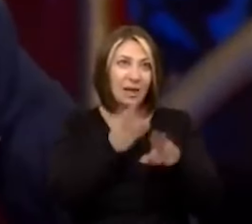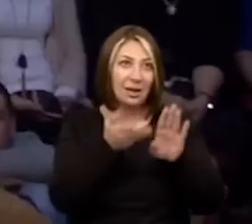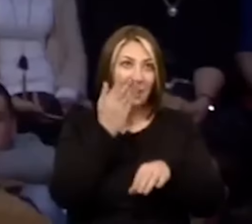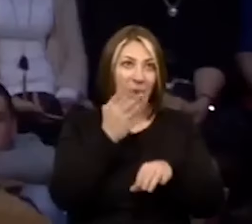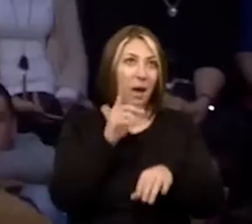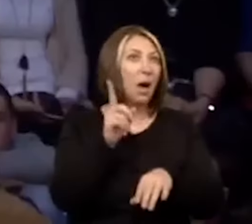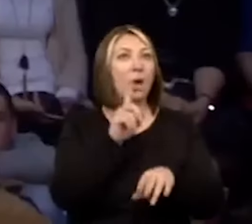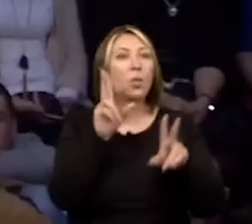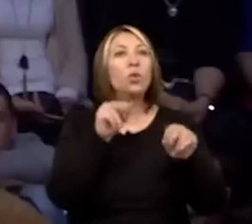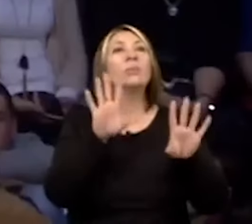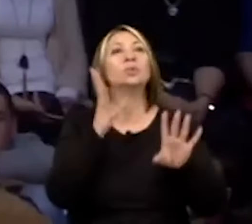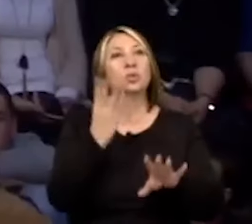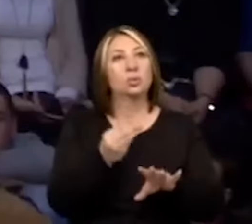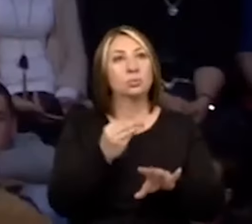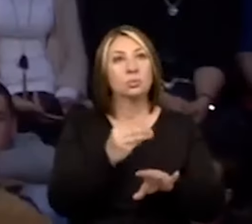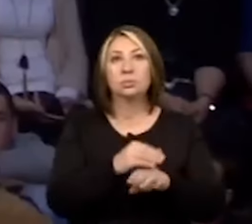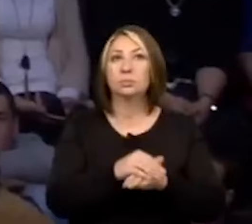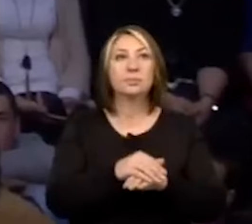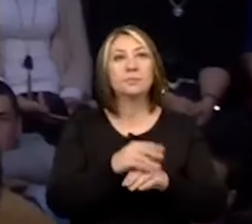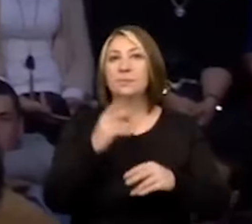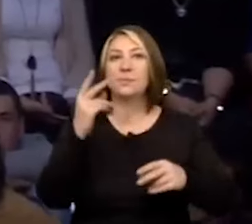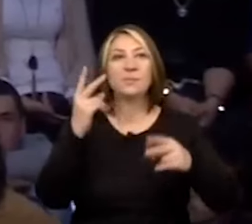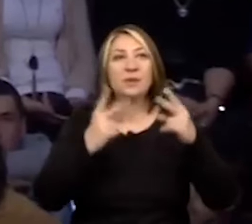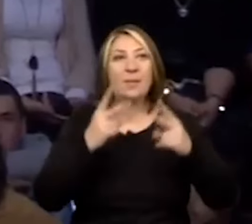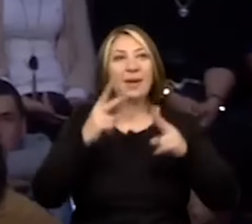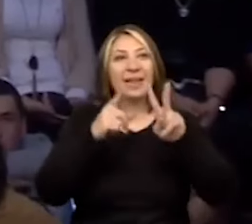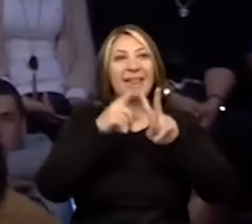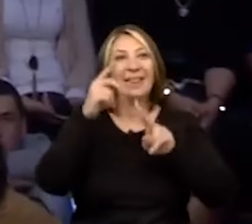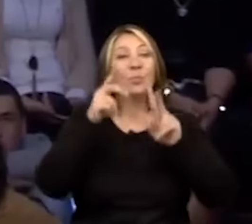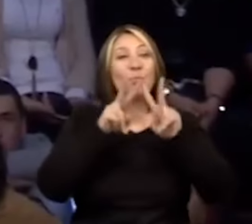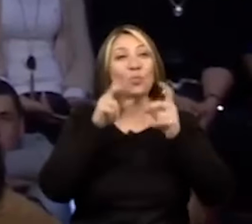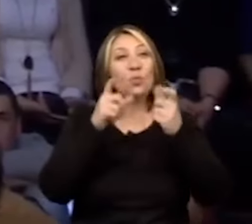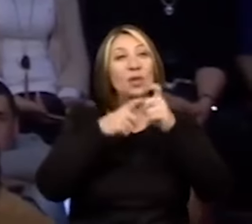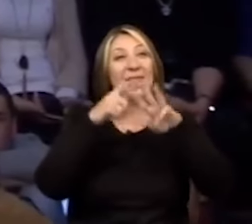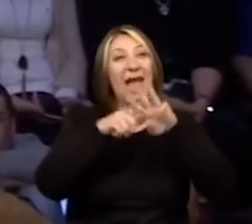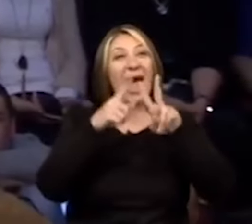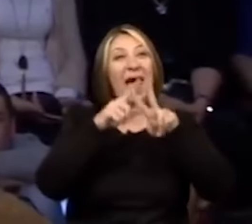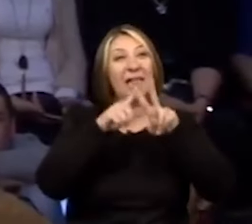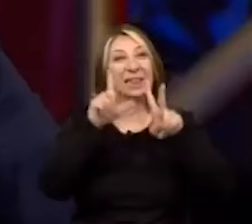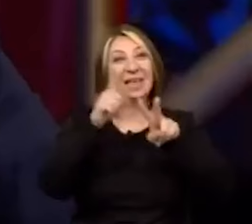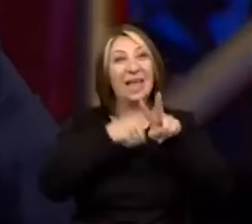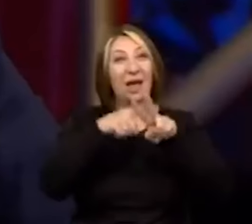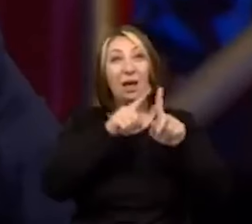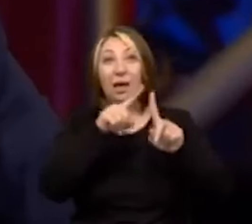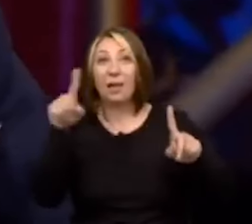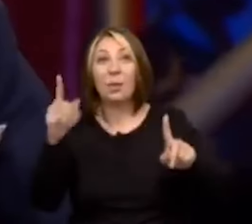kalkar gibi. Hayır, gibi. Uyumamış oluyorum. Uyumuyor musunuz? Bazen Nigar Kanlı'ya yani Müge Anlı'ya kadar bile uyumuyorum.